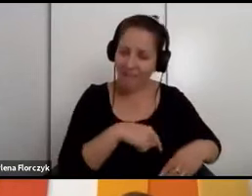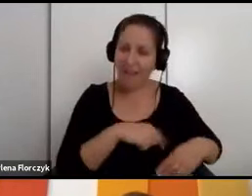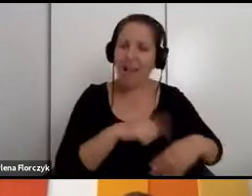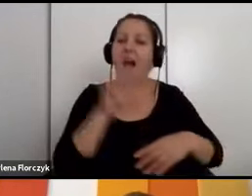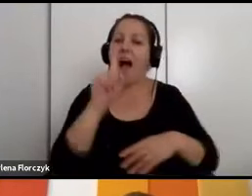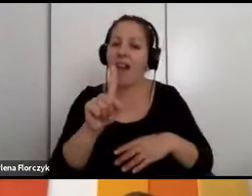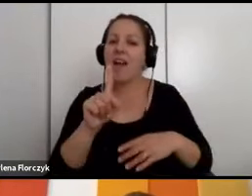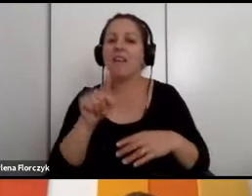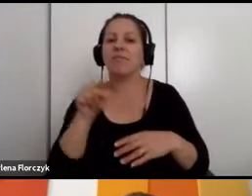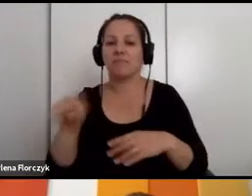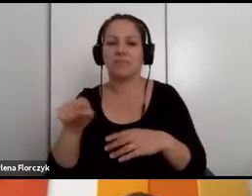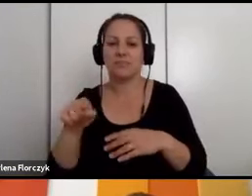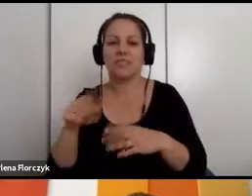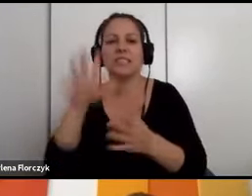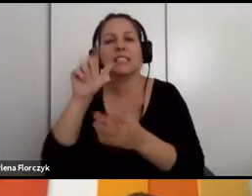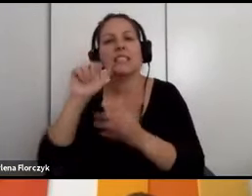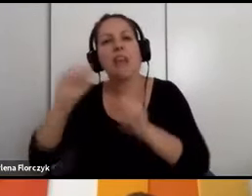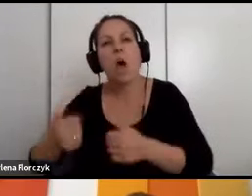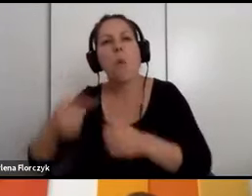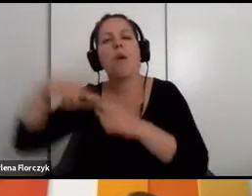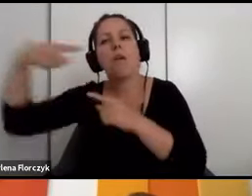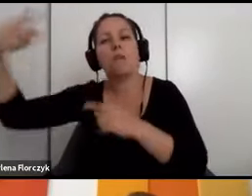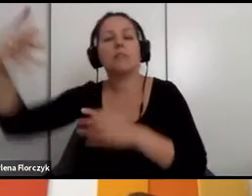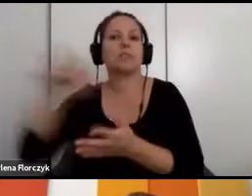ale takie stałe zajęcia są prowadzone tam.